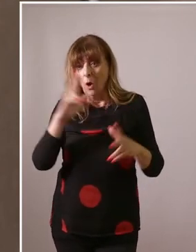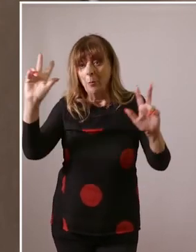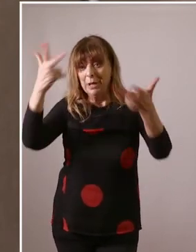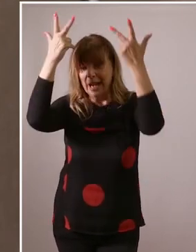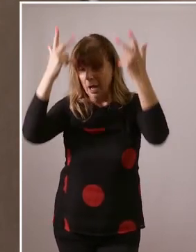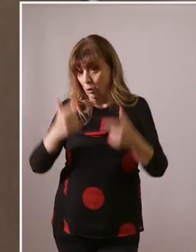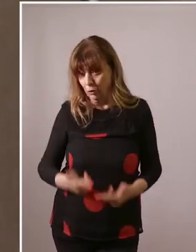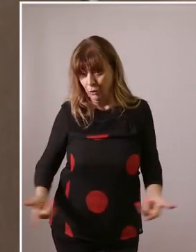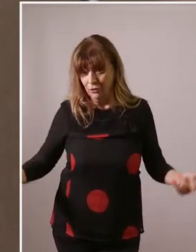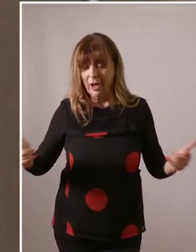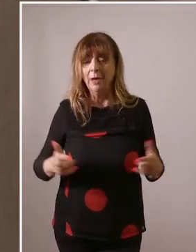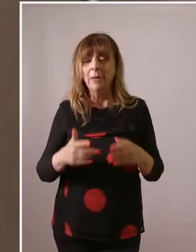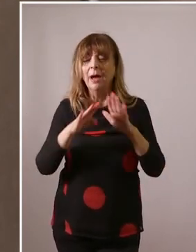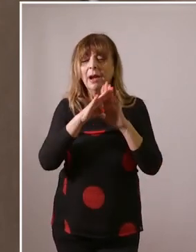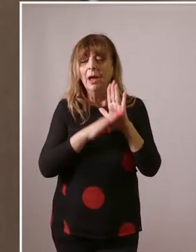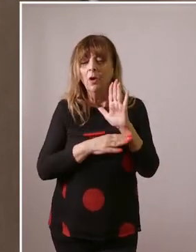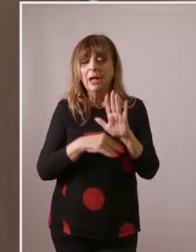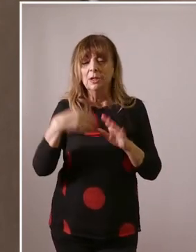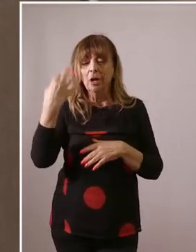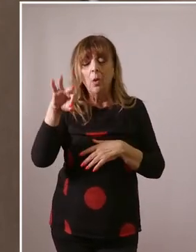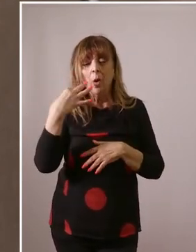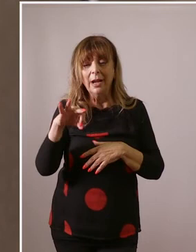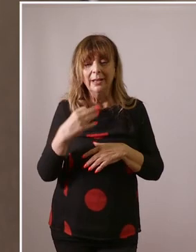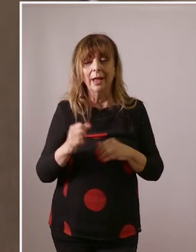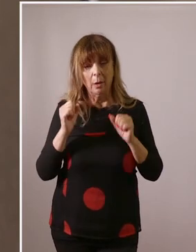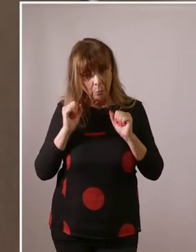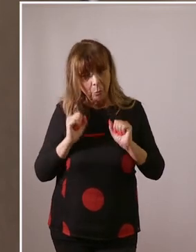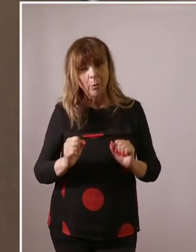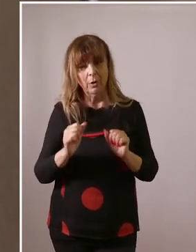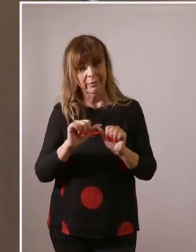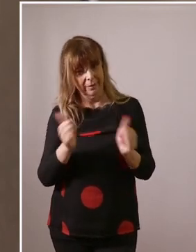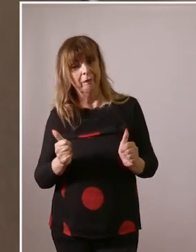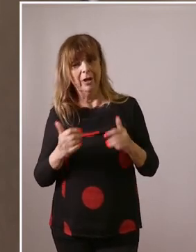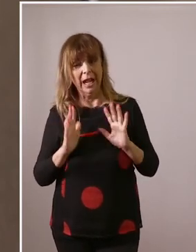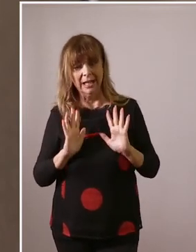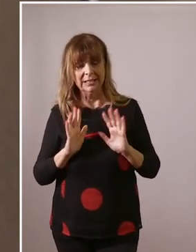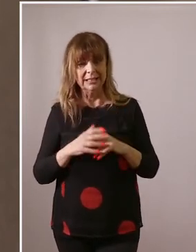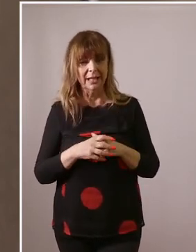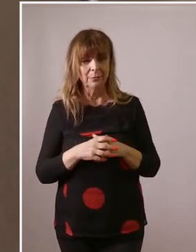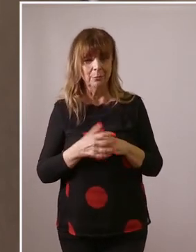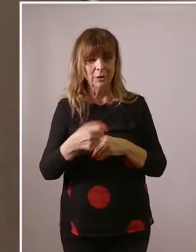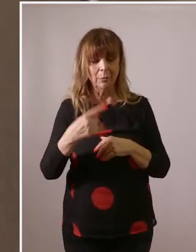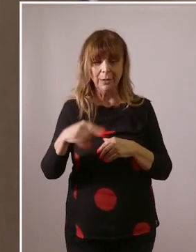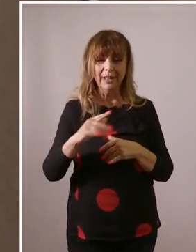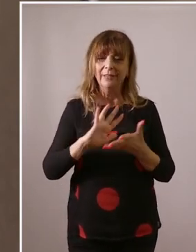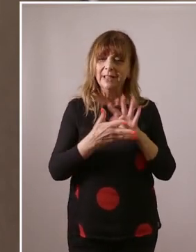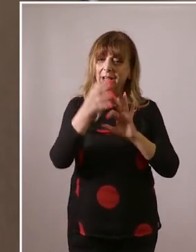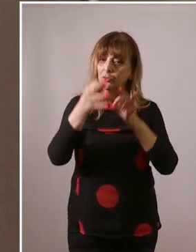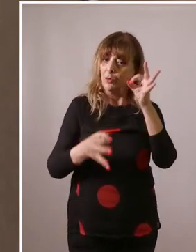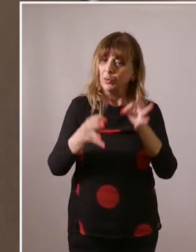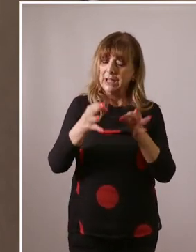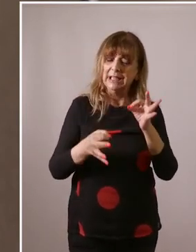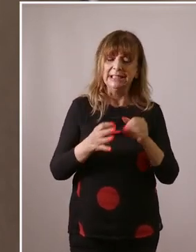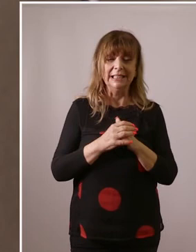una buona regolazione una regolazione di qualità può fare la differenza e per questo che diventare i giuristi non è